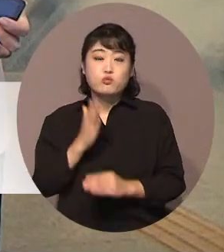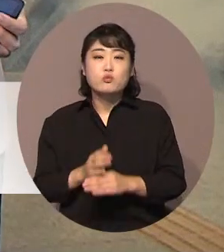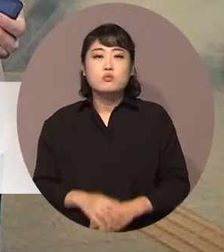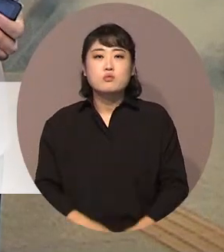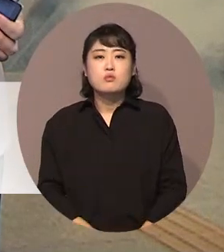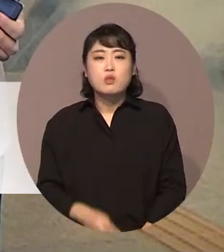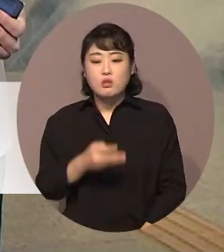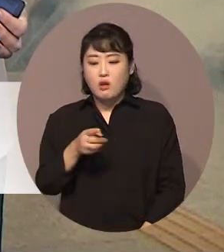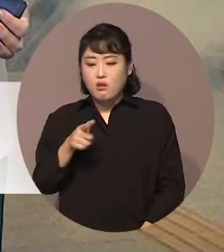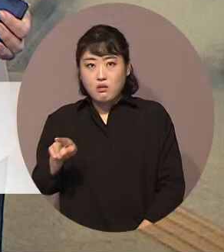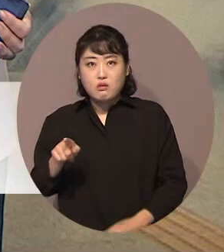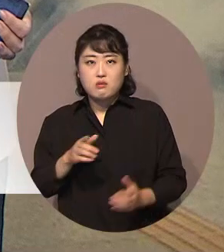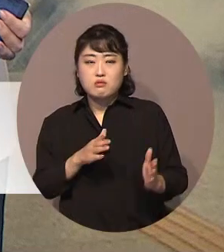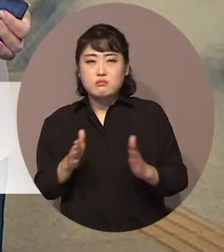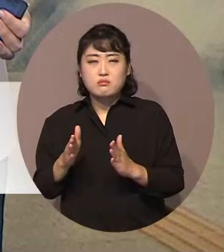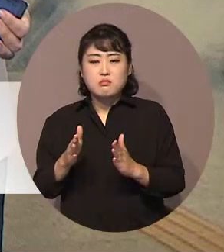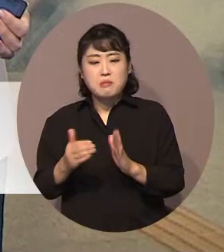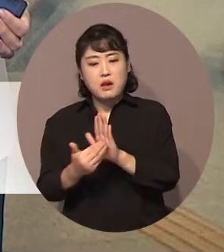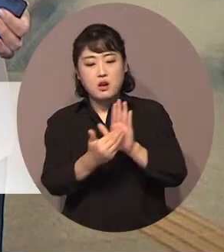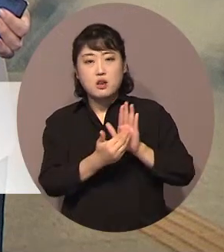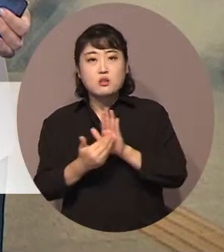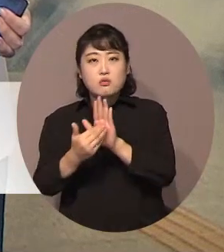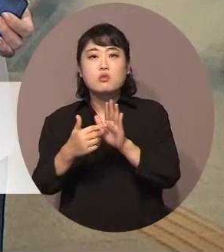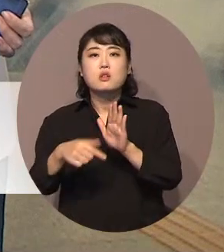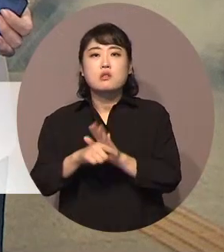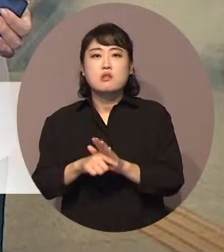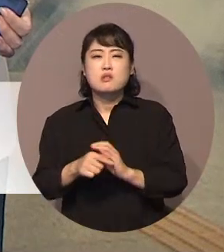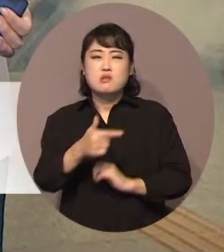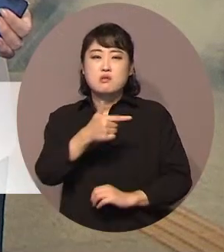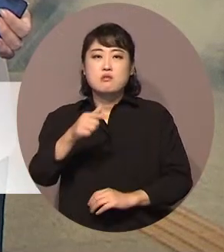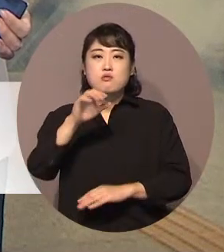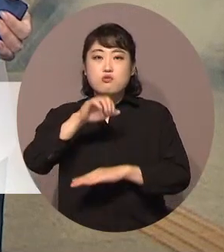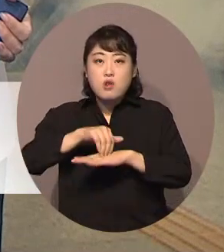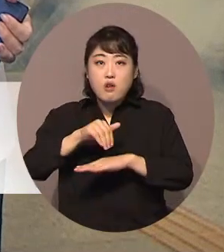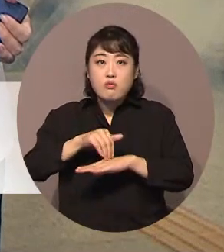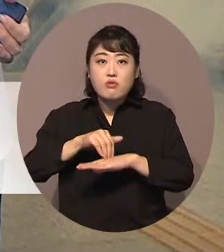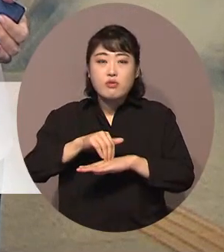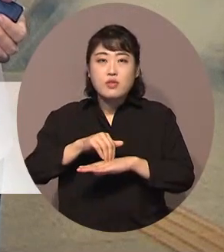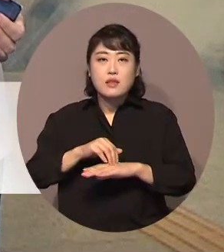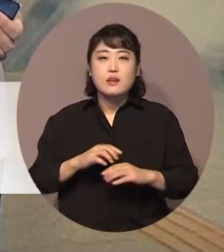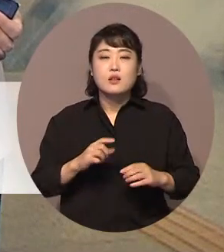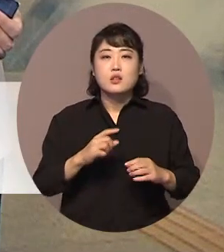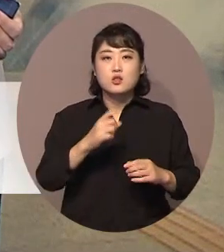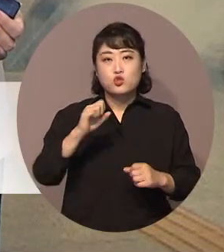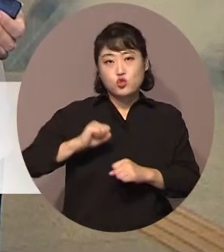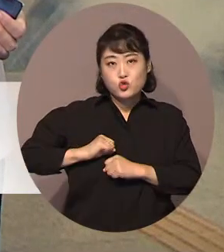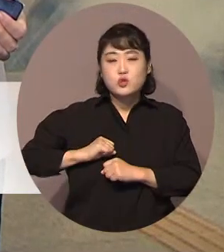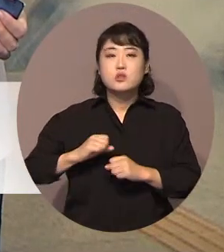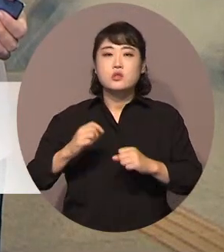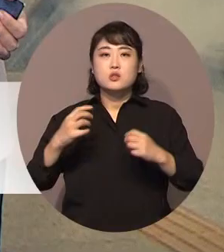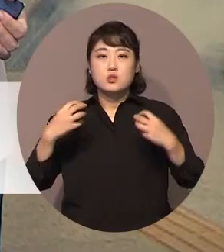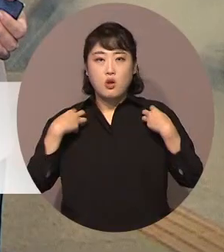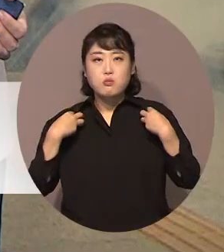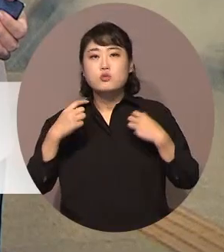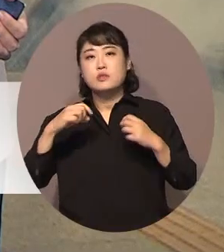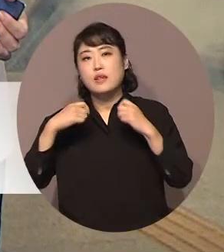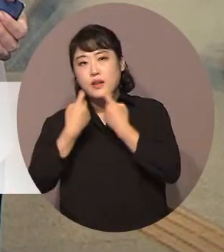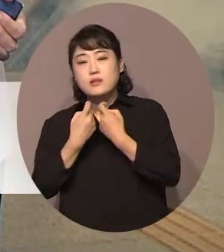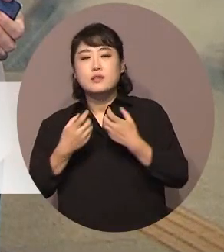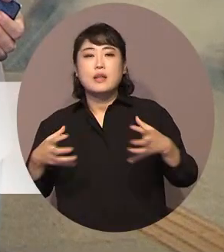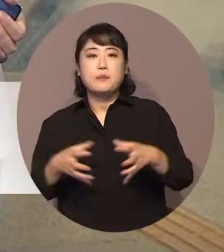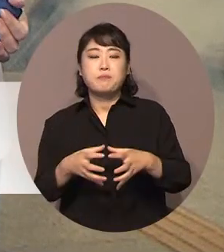테러 등에 대비해 실전을 방불케 하는 대대적인 을지훈련과 민방위 훈련이 진행됐습니다. 조형찬 기자가